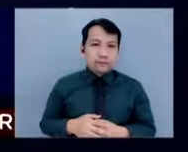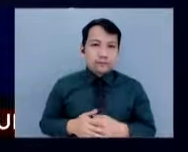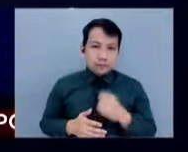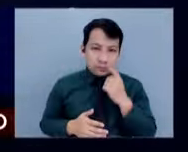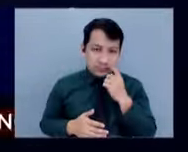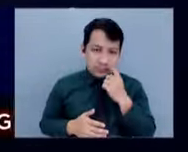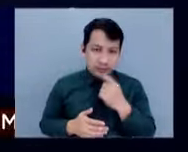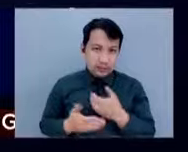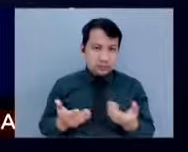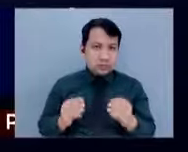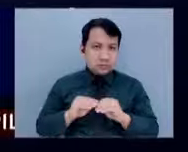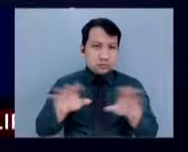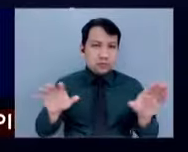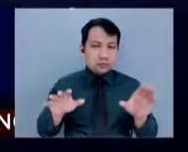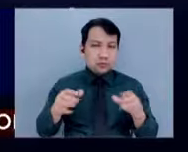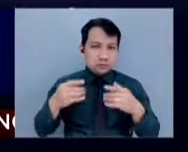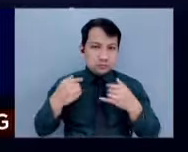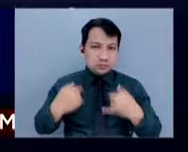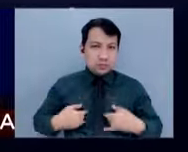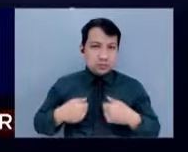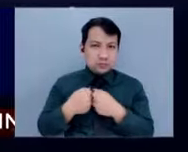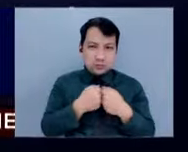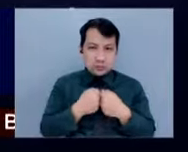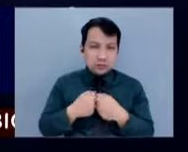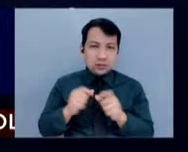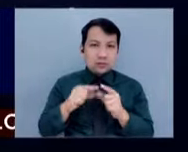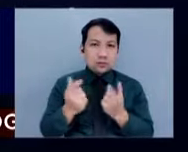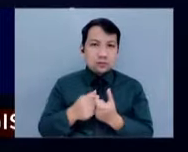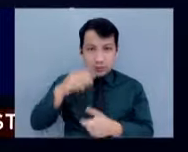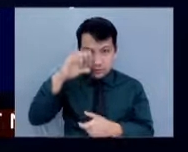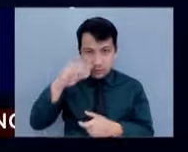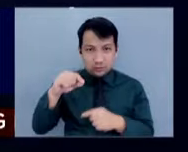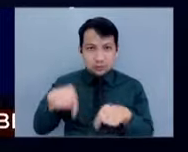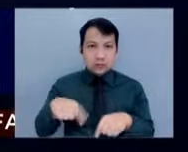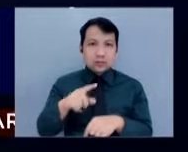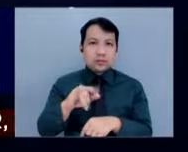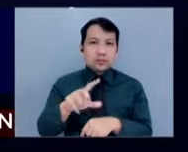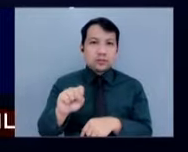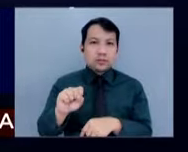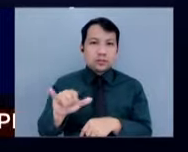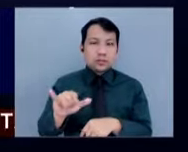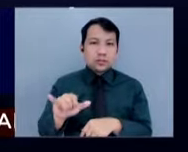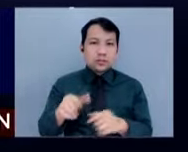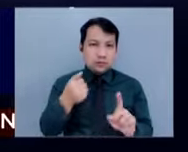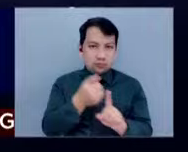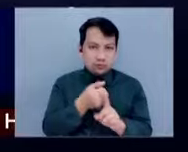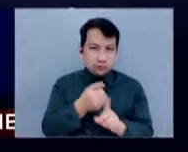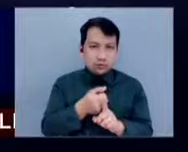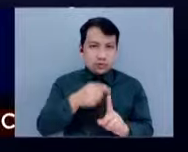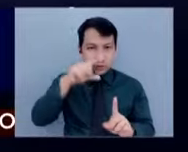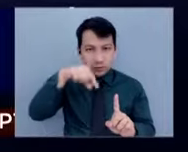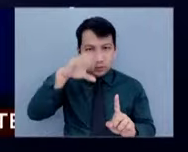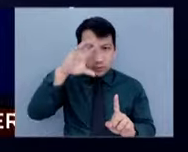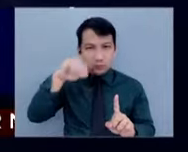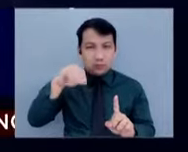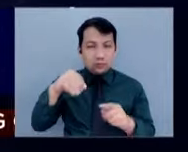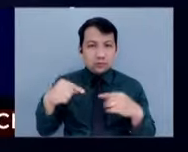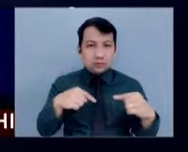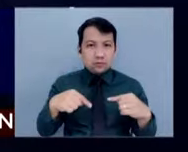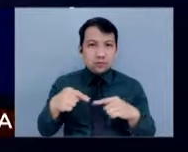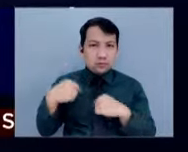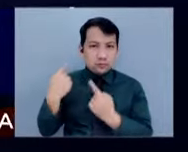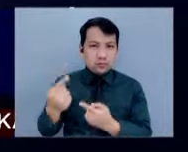Nauwi rin sa pisikala ng inuman ng 2 grupo ng mga lalaking ito sa Talisay City. Bugbog sarado ang isang lalaki na nakaalitan niya mula sa kabilang